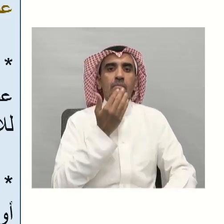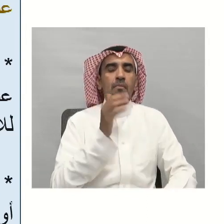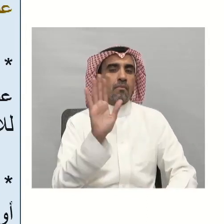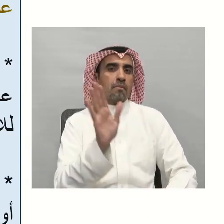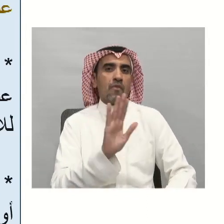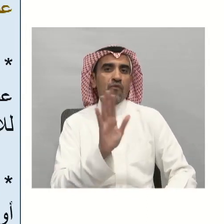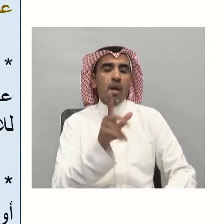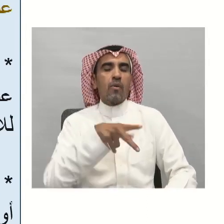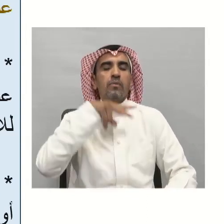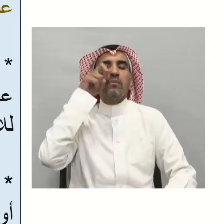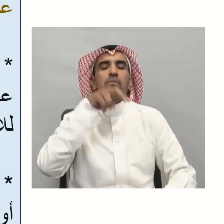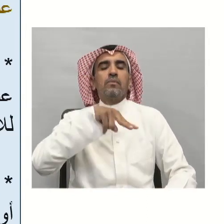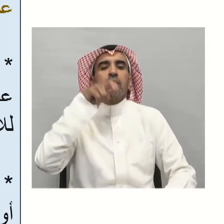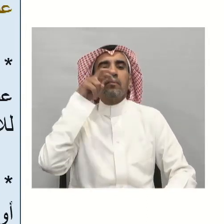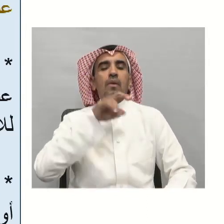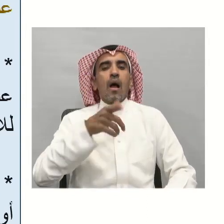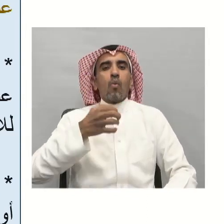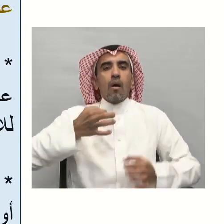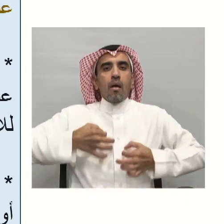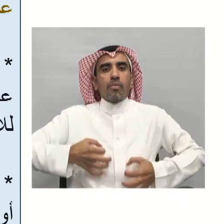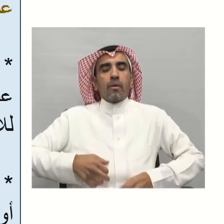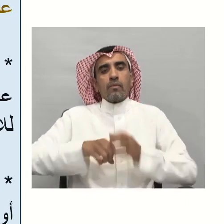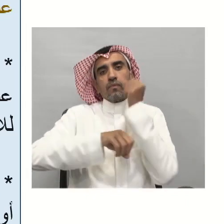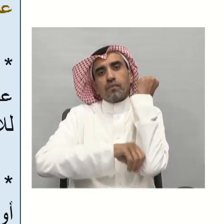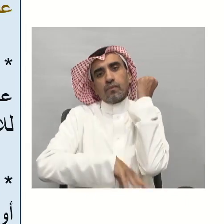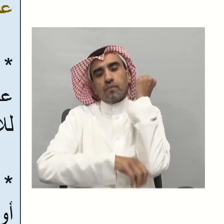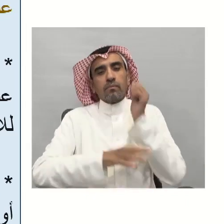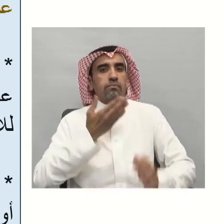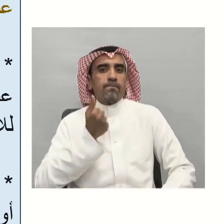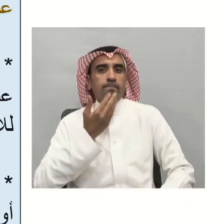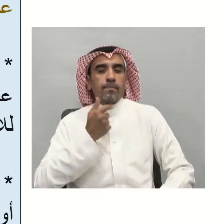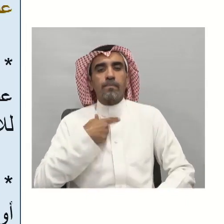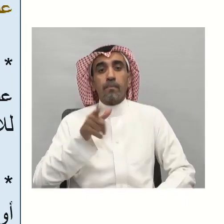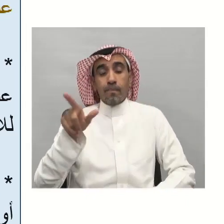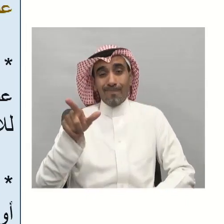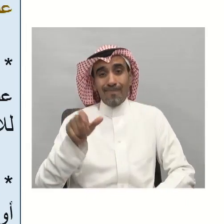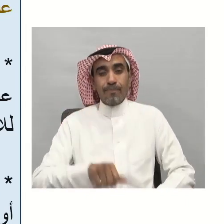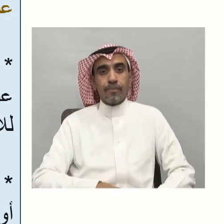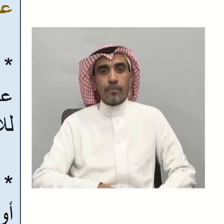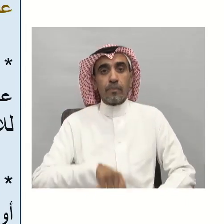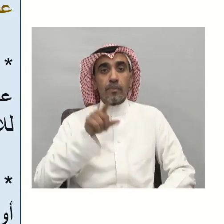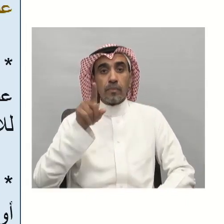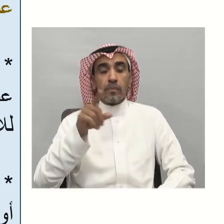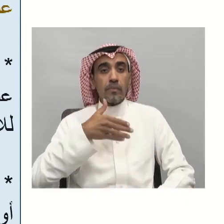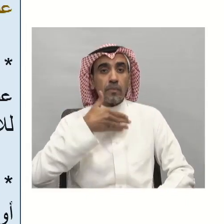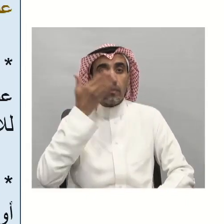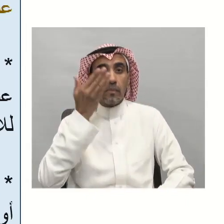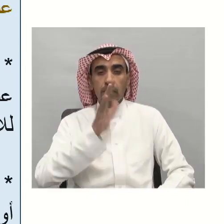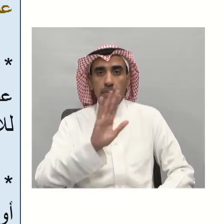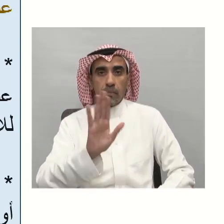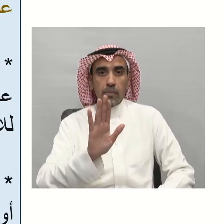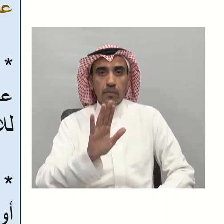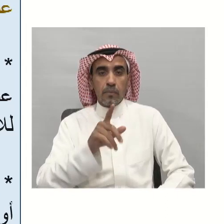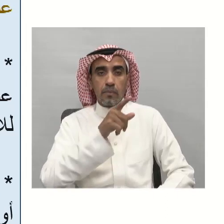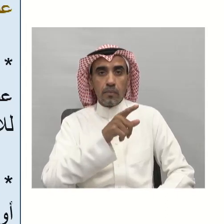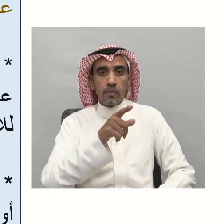أو جهاز تنفسي أو أعضاء للإخراج. فلاحظ هنا في اللاسعات لا تمتلك هذه الأجهزة، فإذا